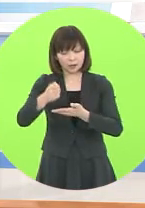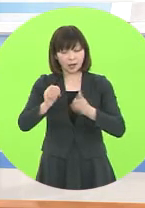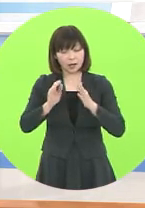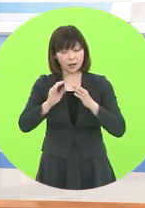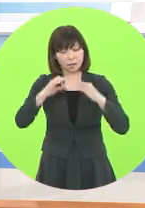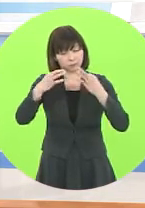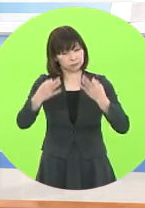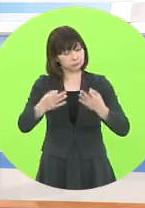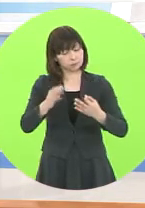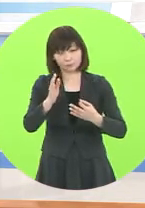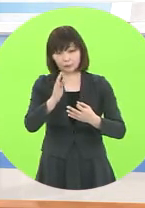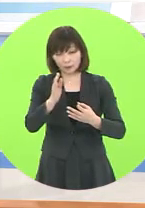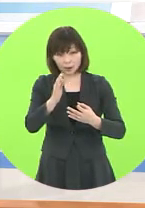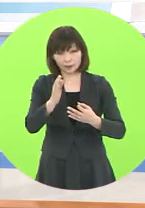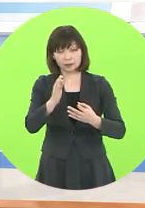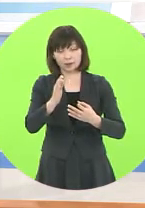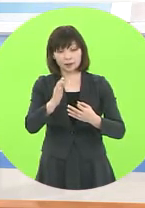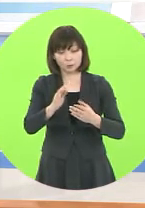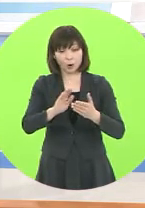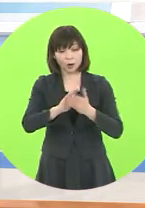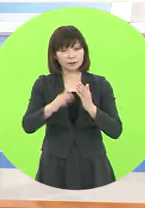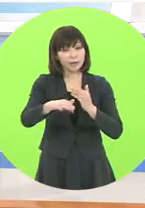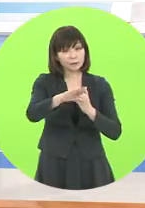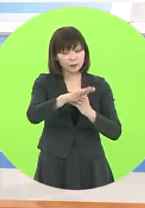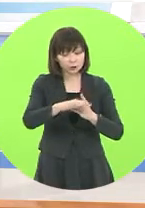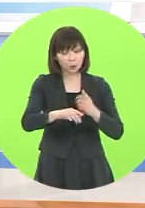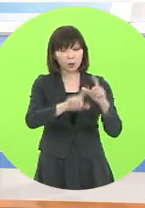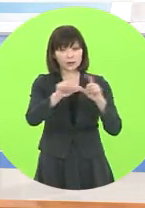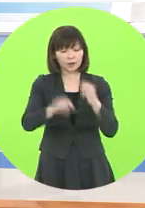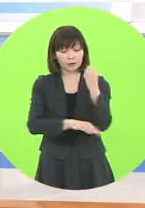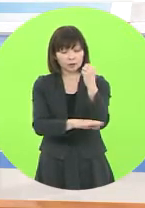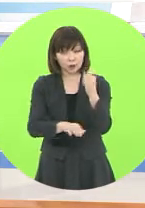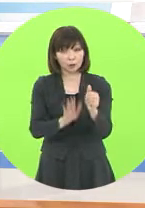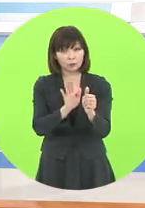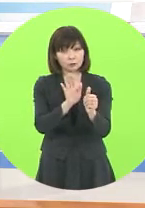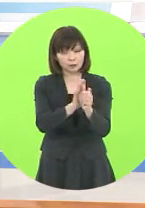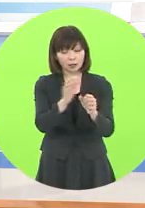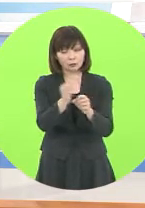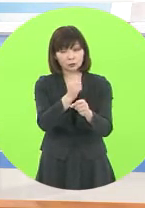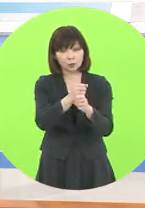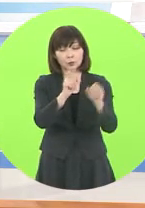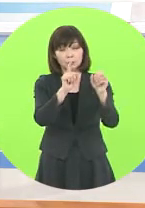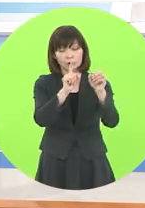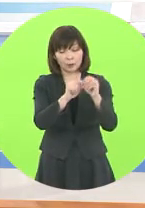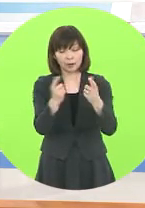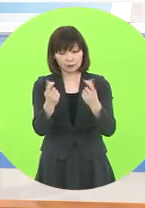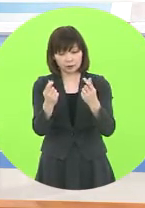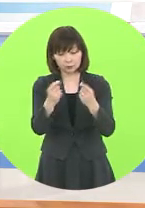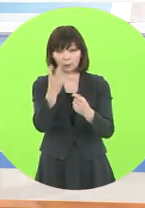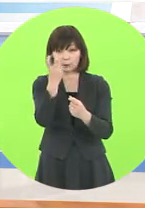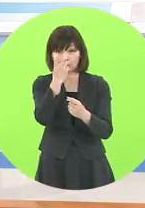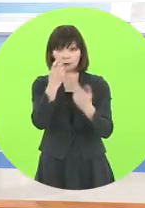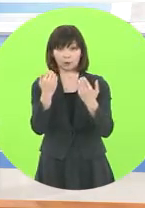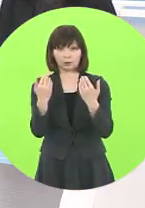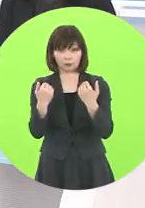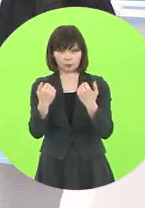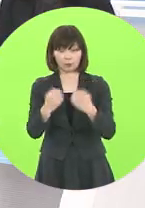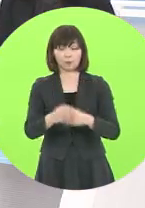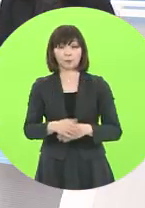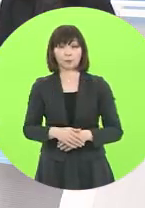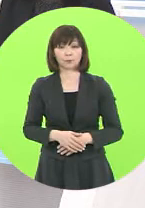で、県民の生活基盤といえを支える事業になるようにしっかりと見ていく必要があると思います。 は